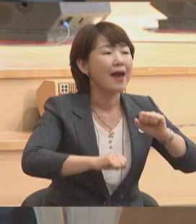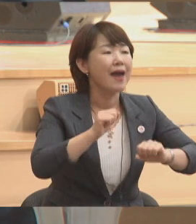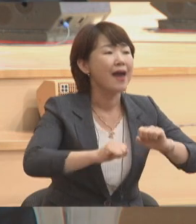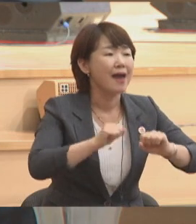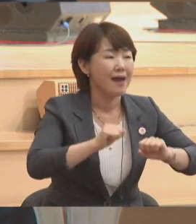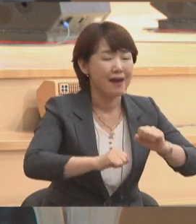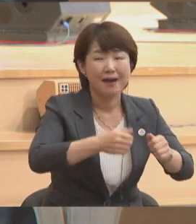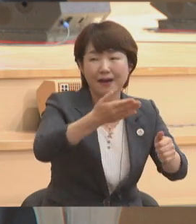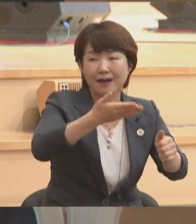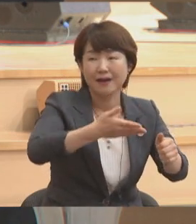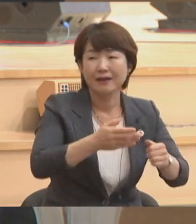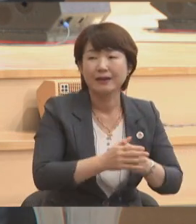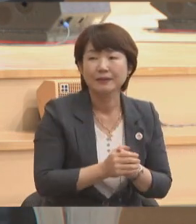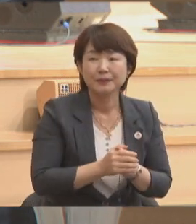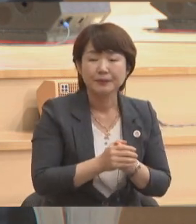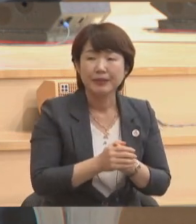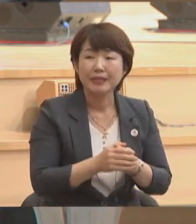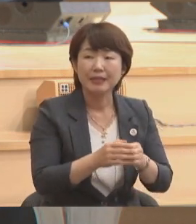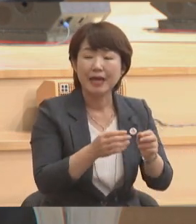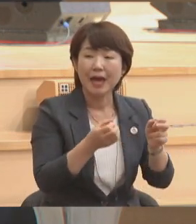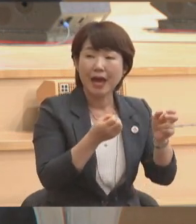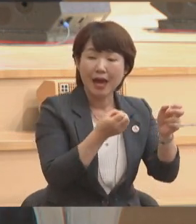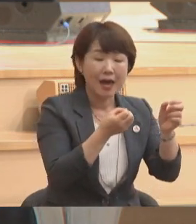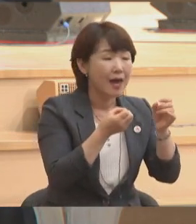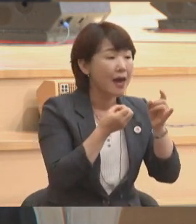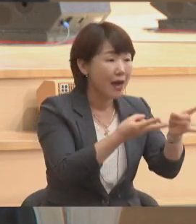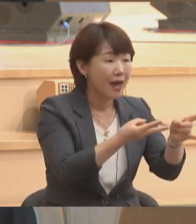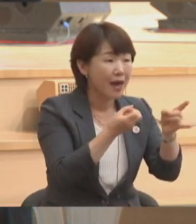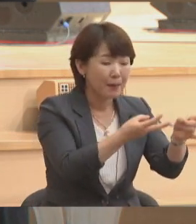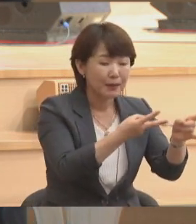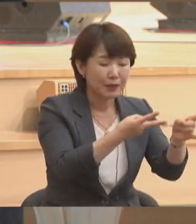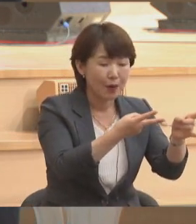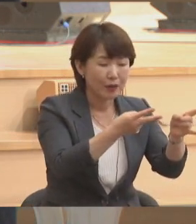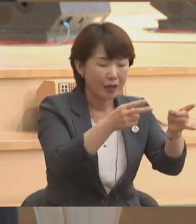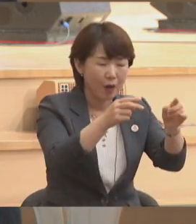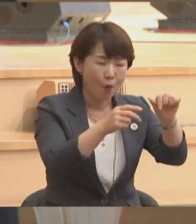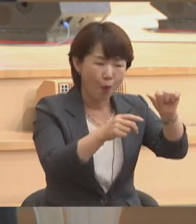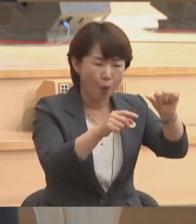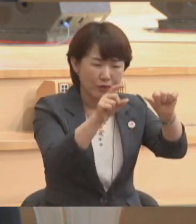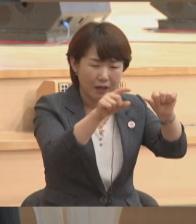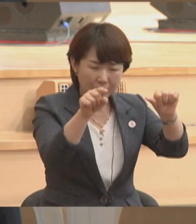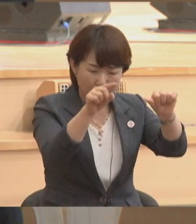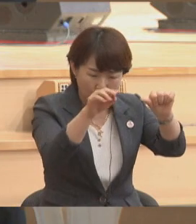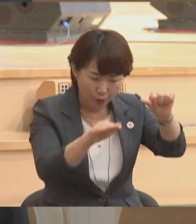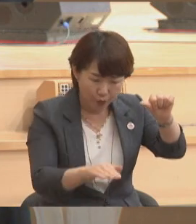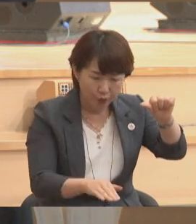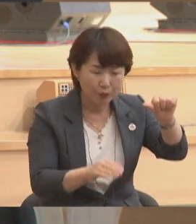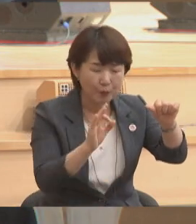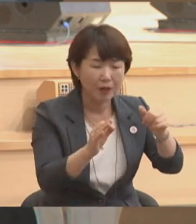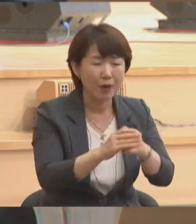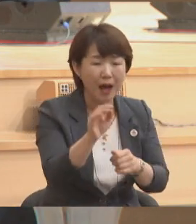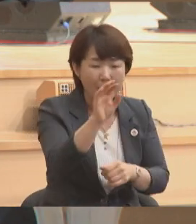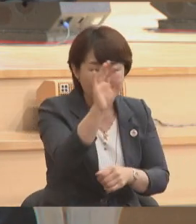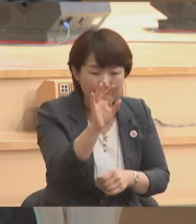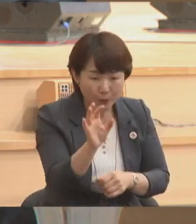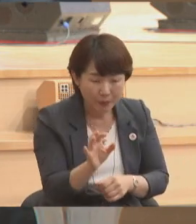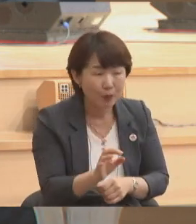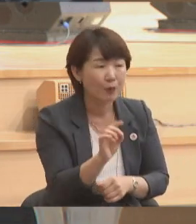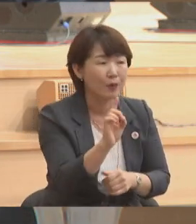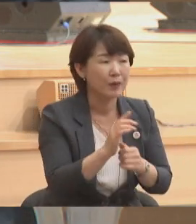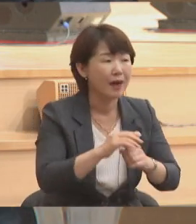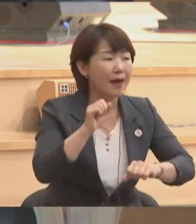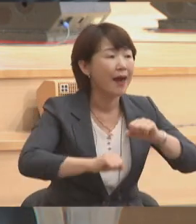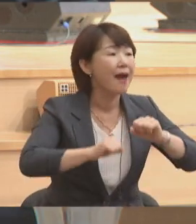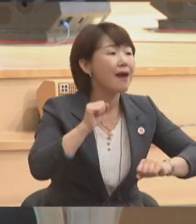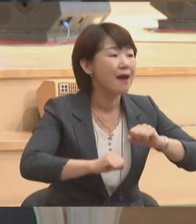보니까 에베소서 후반부에 들어오면서 반복되어 나오는 특이한 단어가 나옵니다. 그게 뭐냐? 행하라라는 거예요.